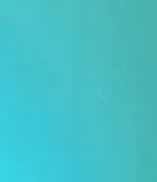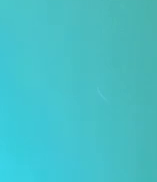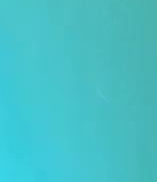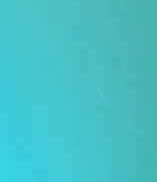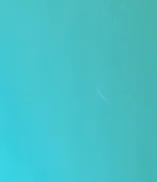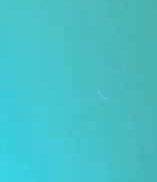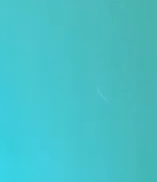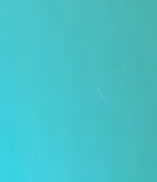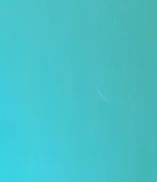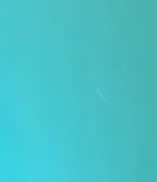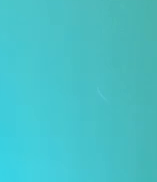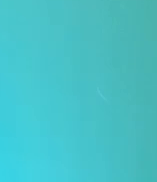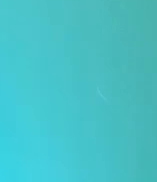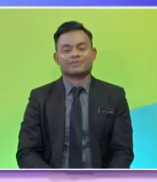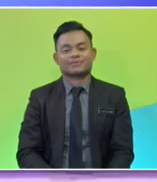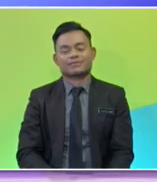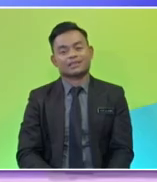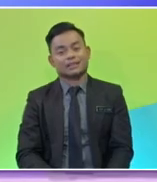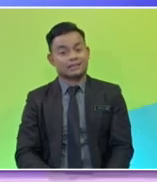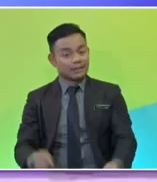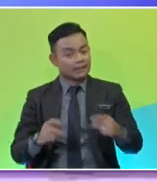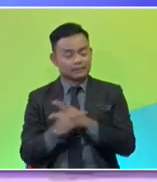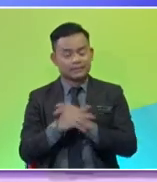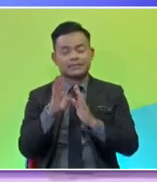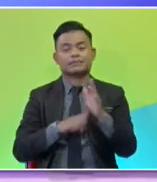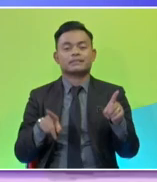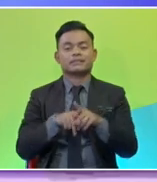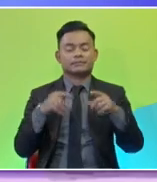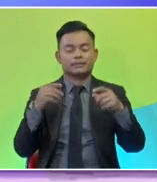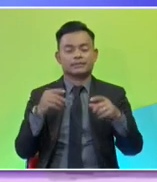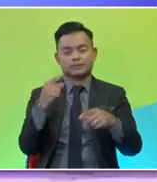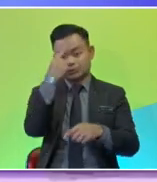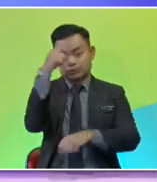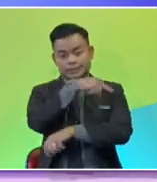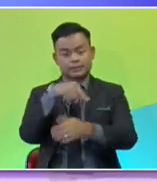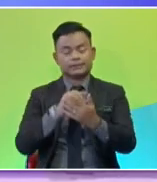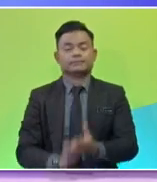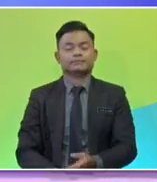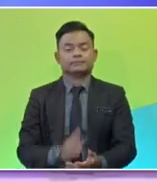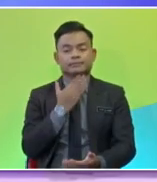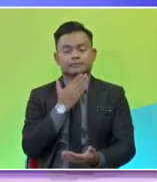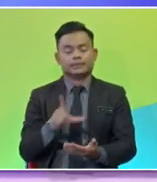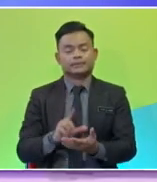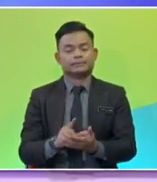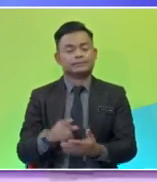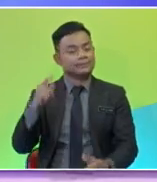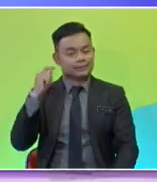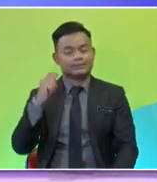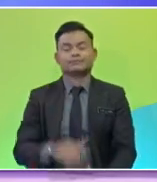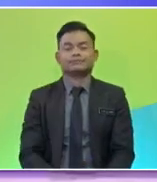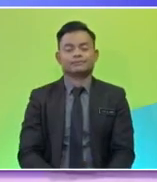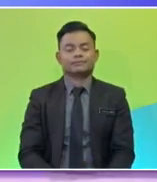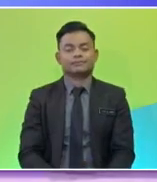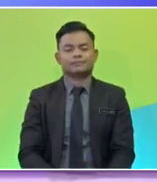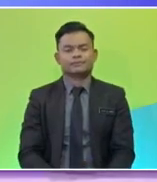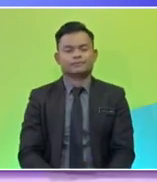oke itu dia Terima Kasih Cikgu karena sama-sama dengan kita Pada hari ini Baik jego tadi nampak eee rangka